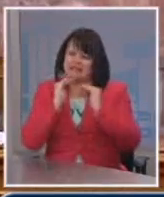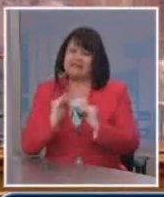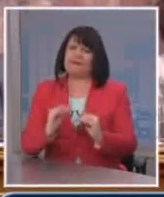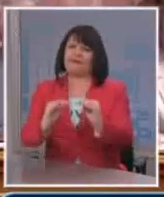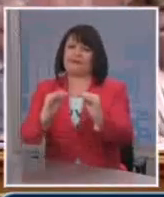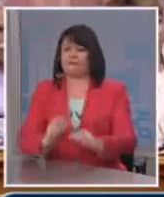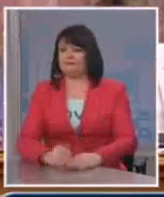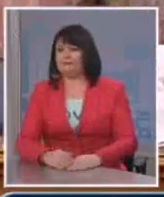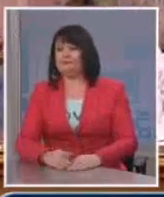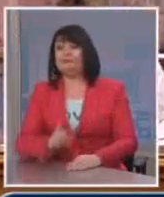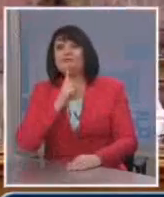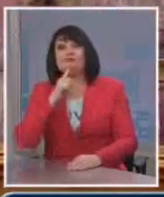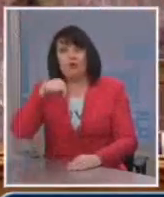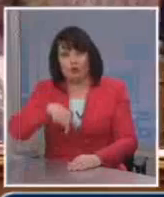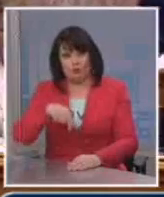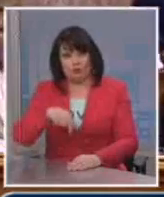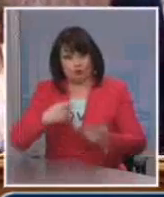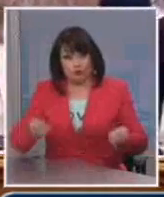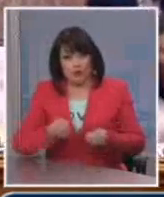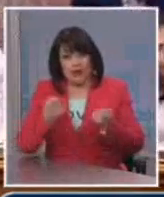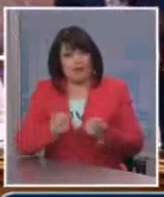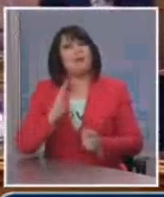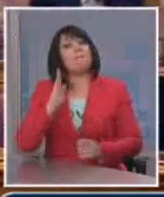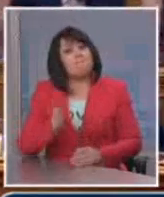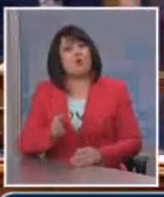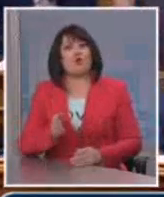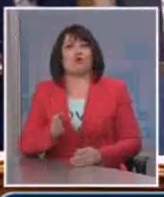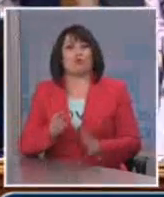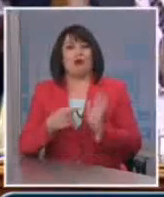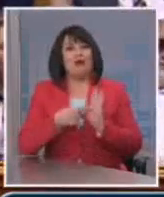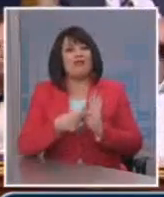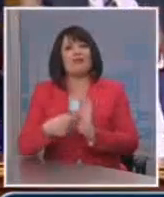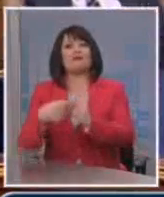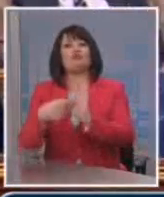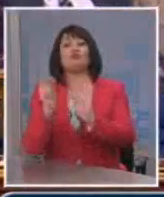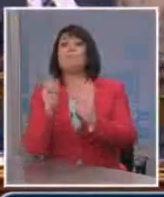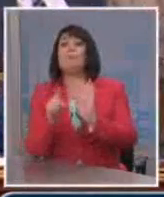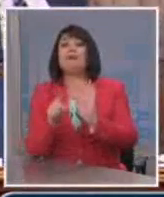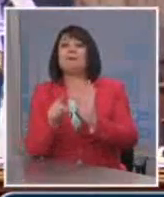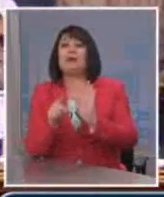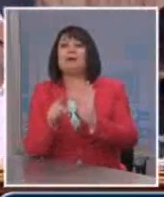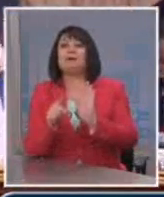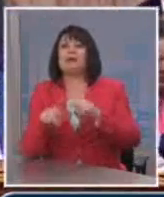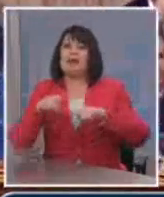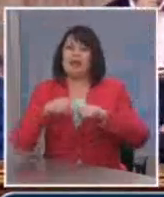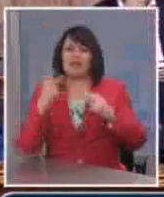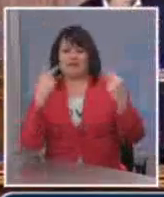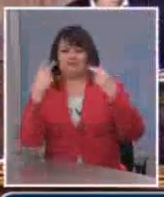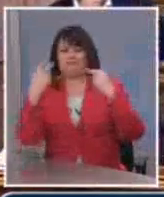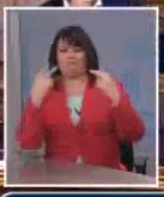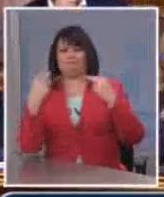Νομίζω ότι τέτοιες κινήσεις μπορεί να στείλουν ένα μήνυμα σε όσους βλέπουν την Ελλάδα